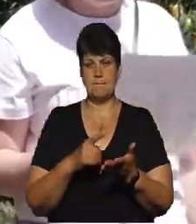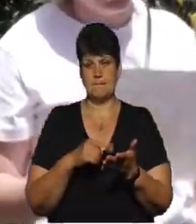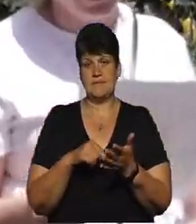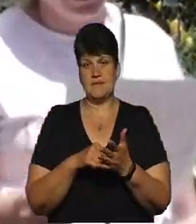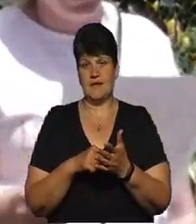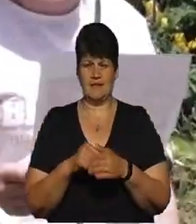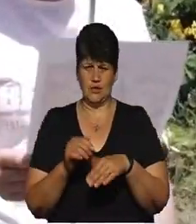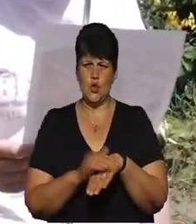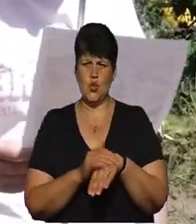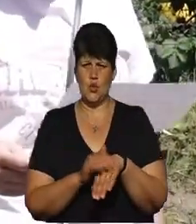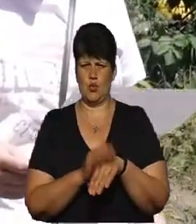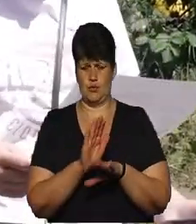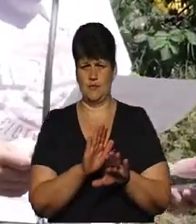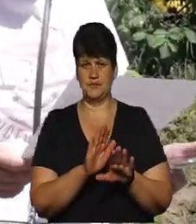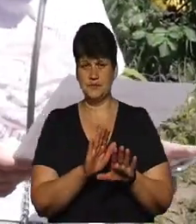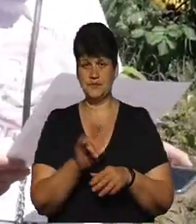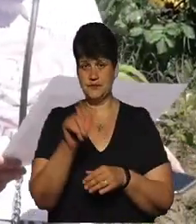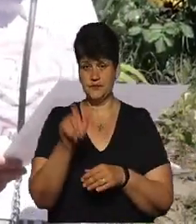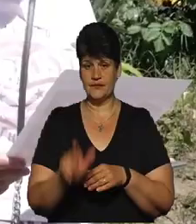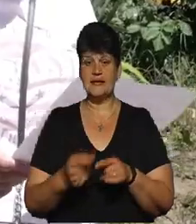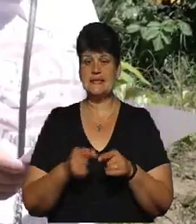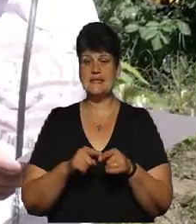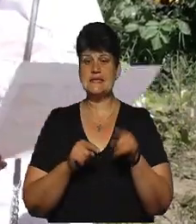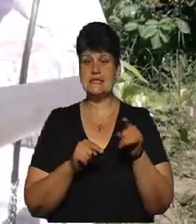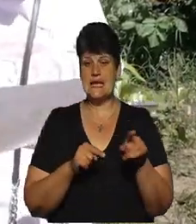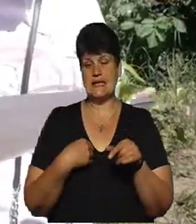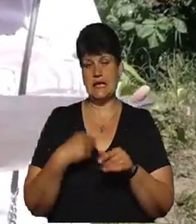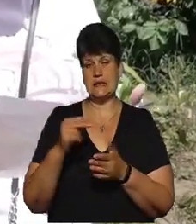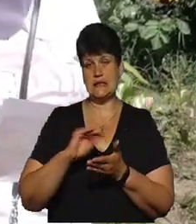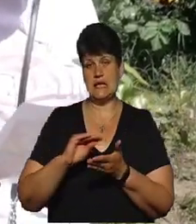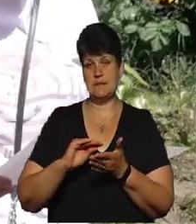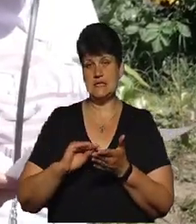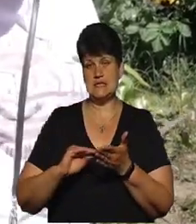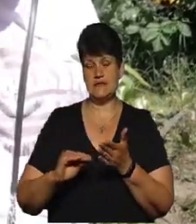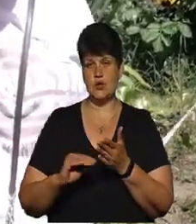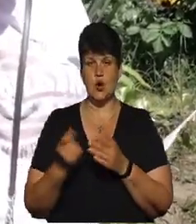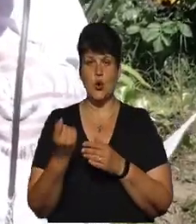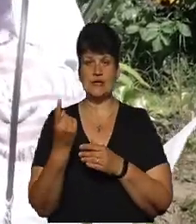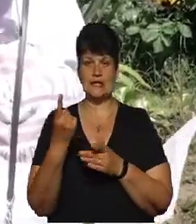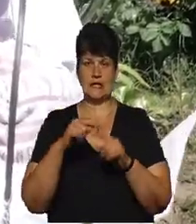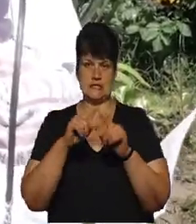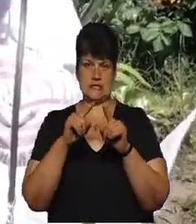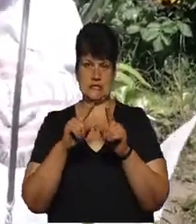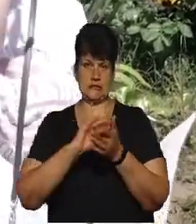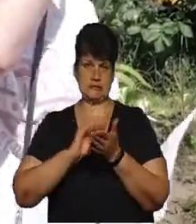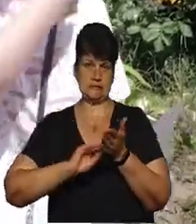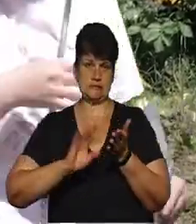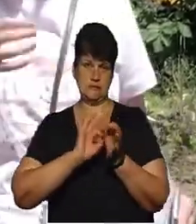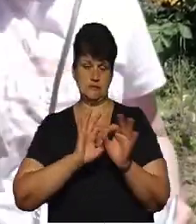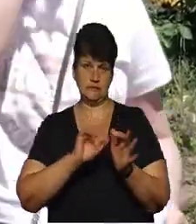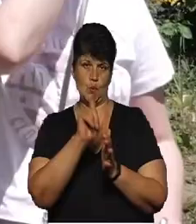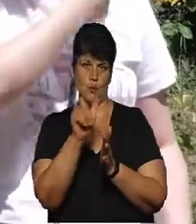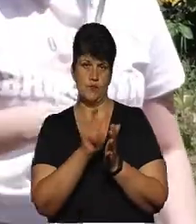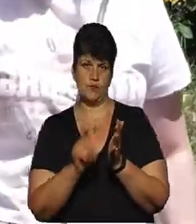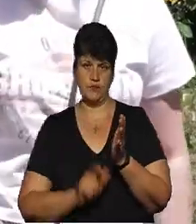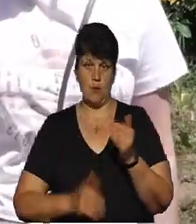сенсі. І затійник, фантазер. Я написав 11 новел про нього. Віршованих. Mm-hmm.